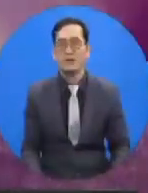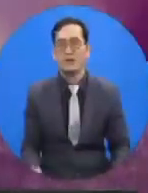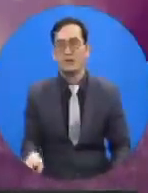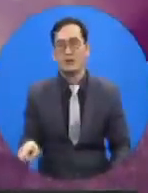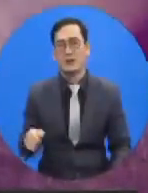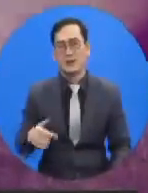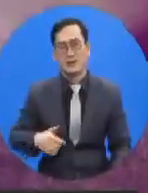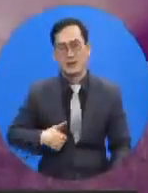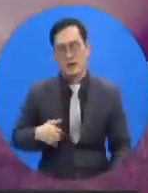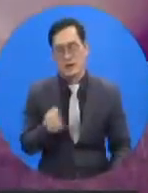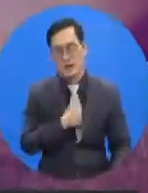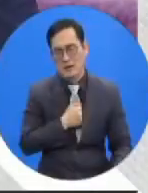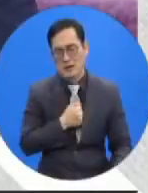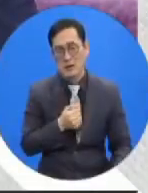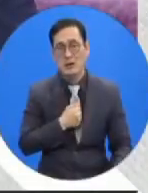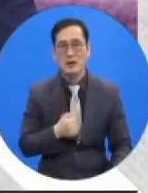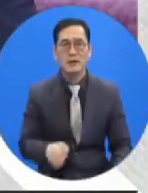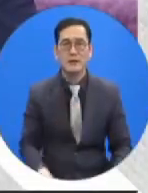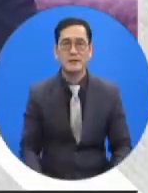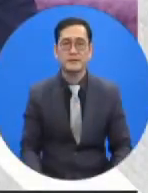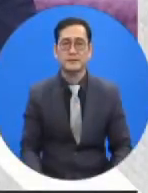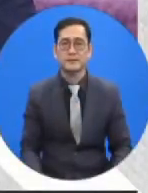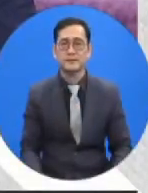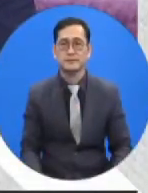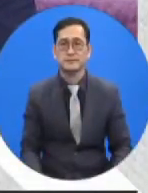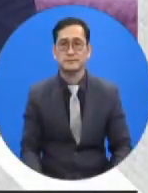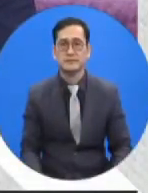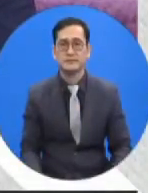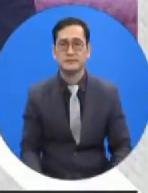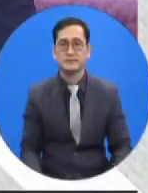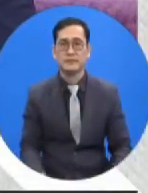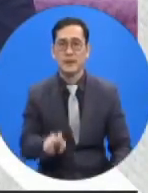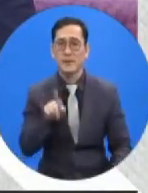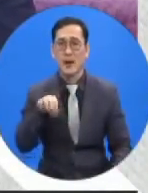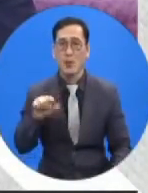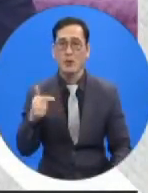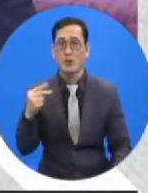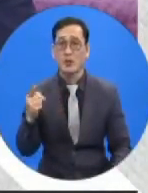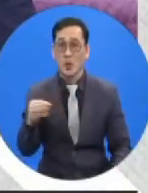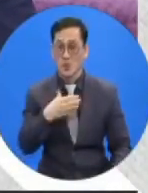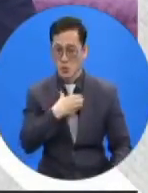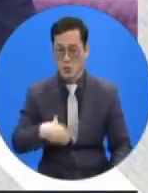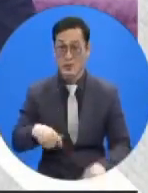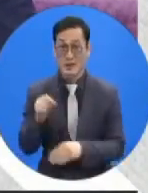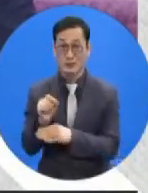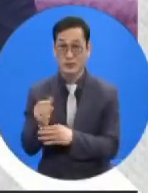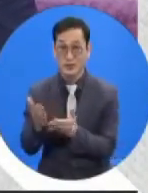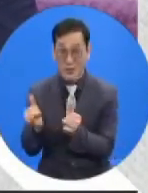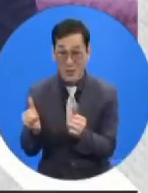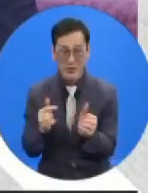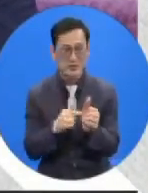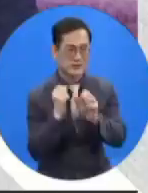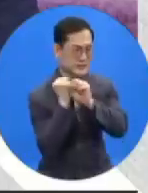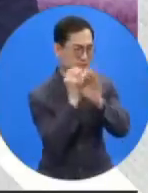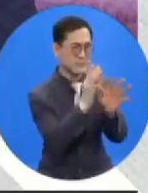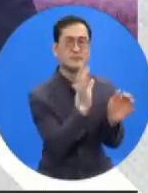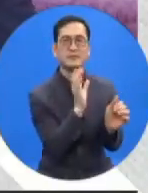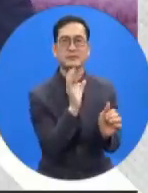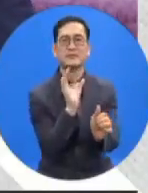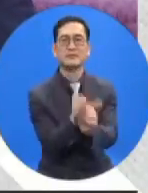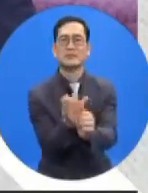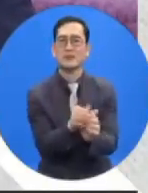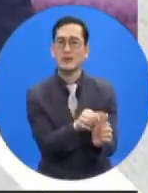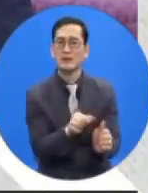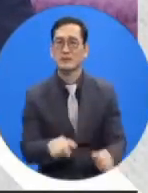정도로 가슴 아픈 사연인데 그 망원동 주민센터 직원들이 운구를 대신 맡았다고 하잖아요. 지금 부인과 아들은